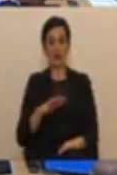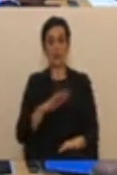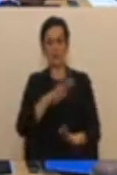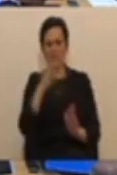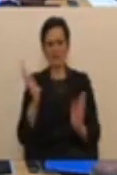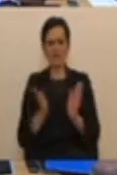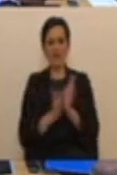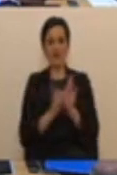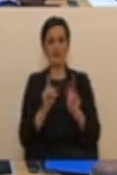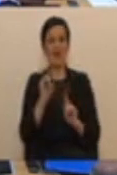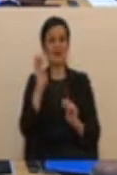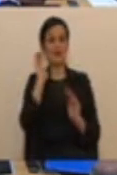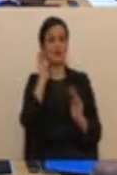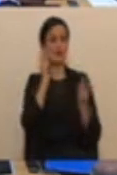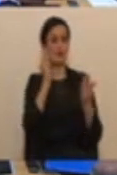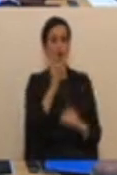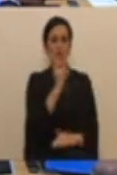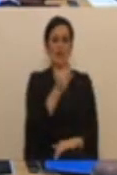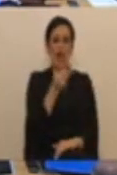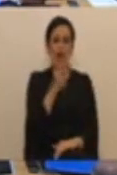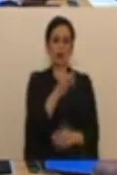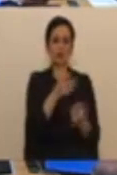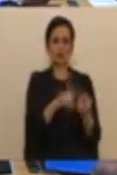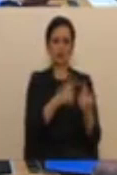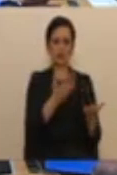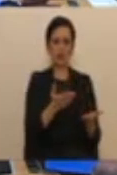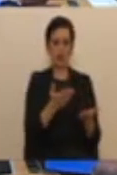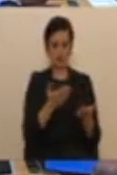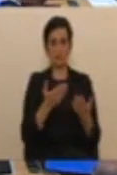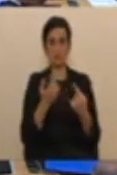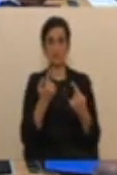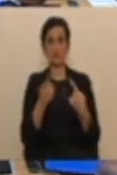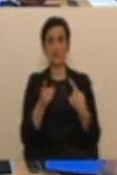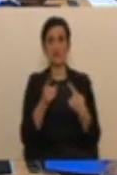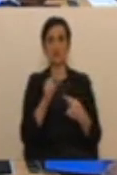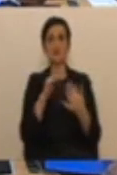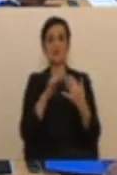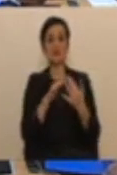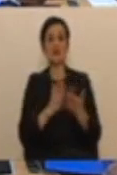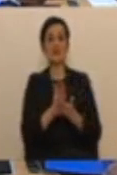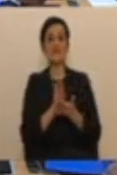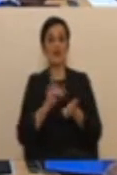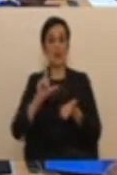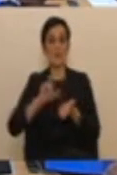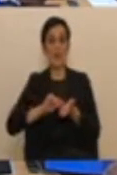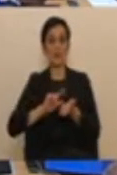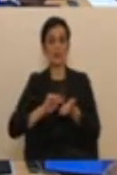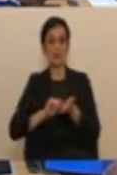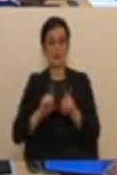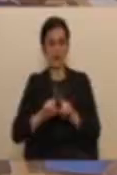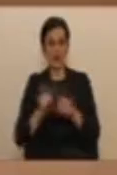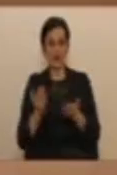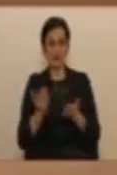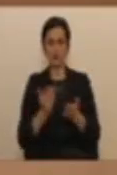ყველაფერს რაც აქ მოვისმინეთ ნატოზე, სხვათა შორის ვეტერანების პენსიებზეც,